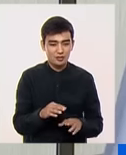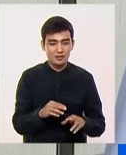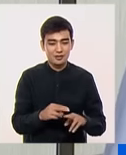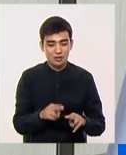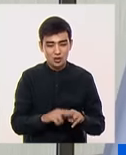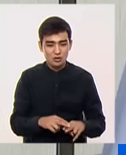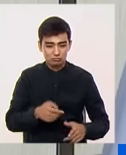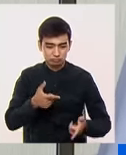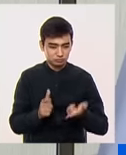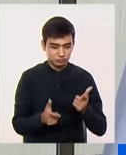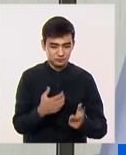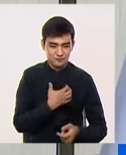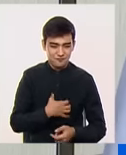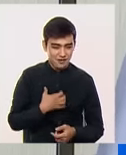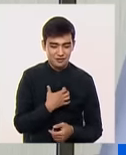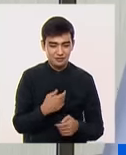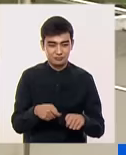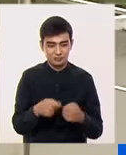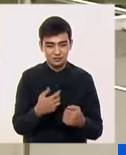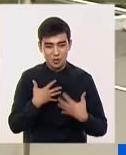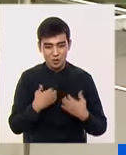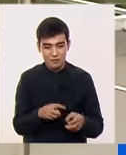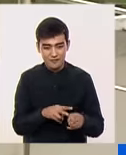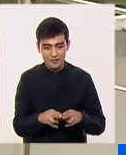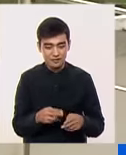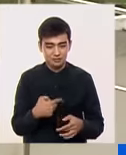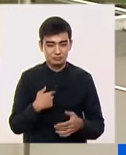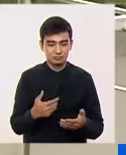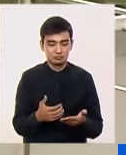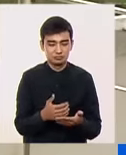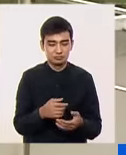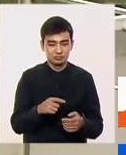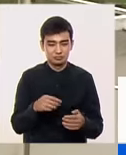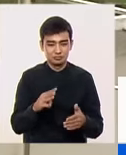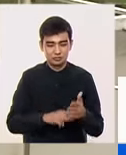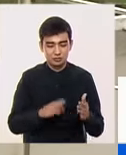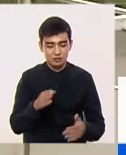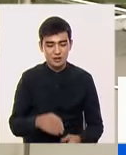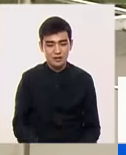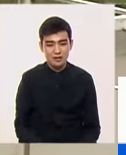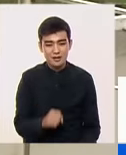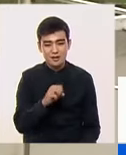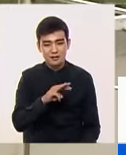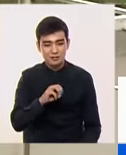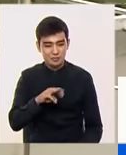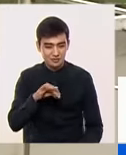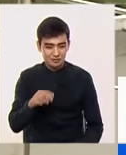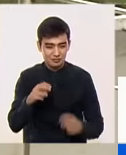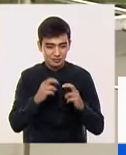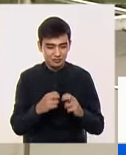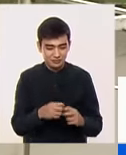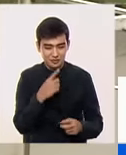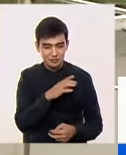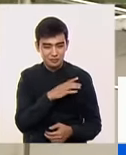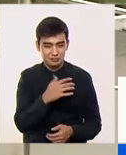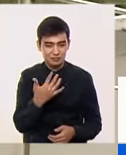действительно имеет важность для здоровья по данным нпп to my kinda внедрение моратория в год проводилась порядка